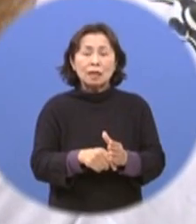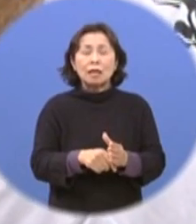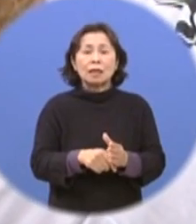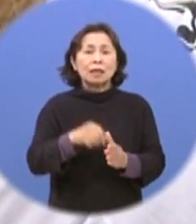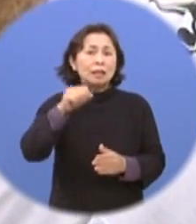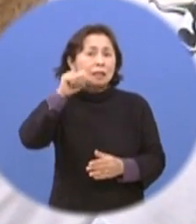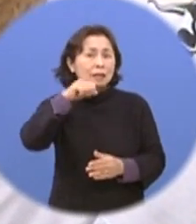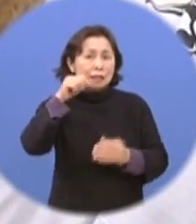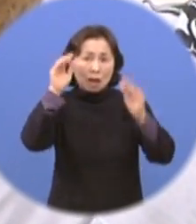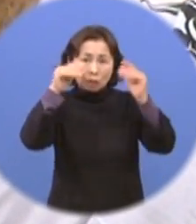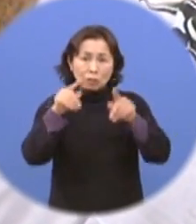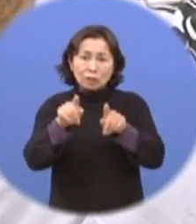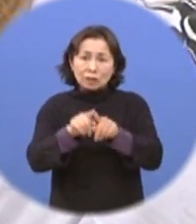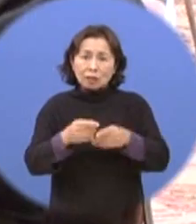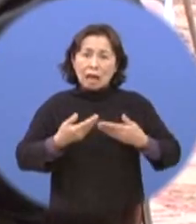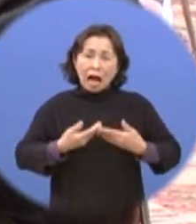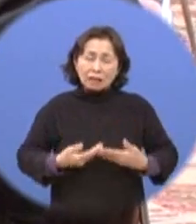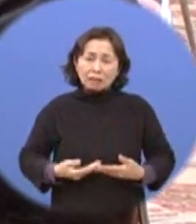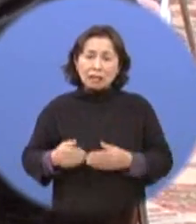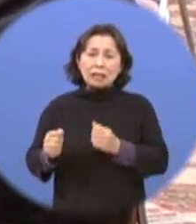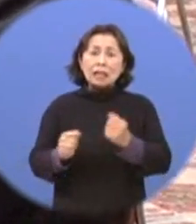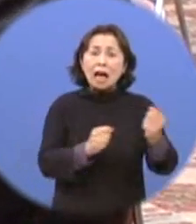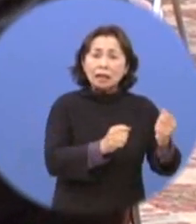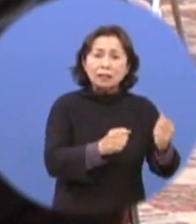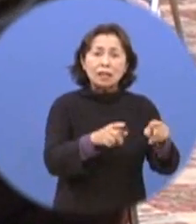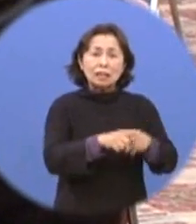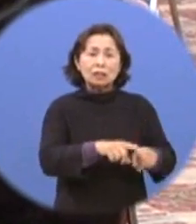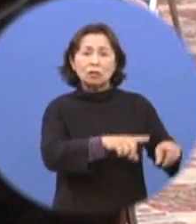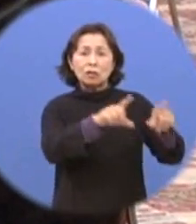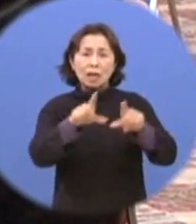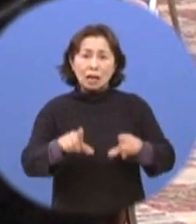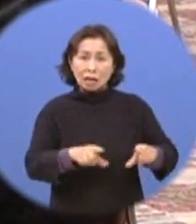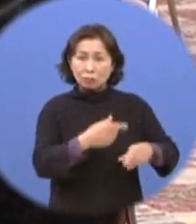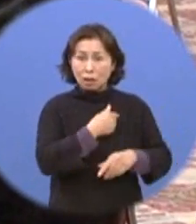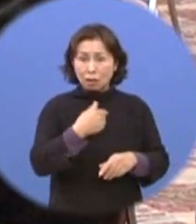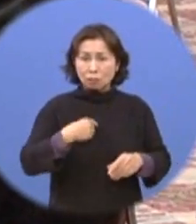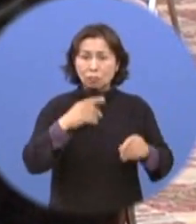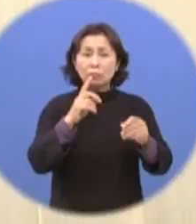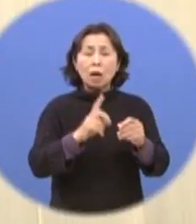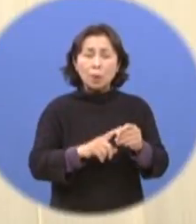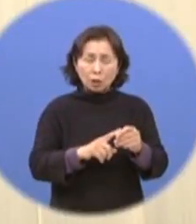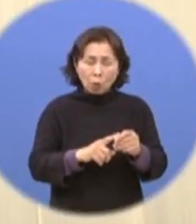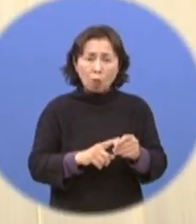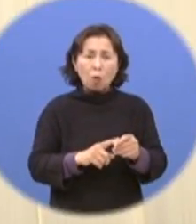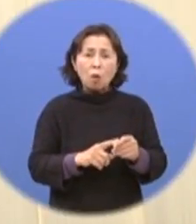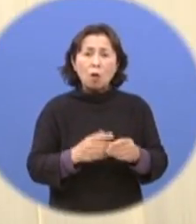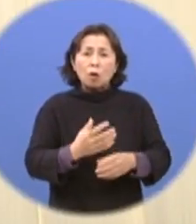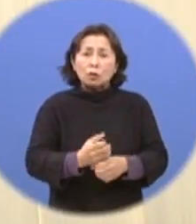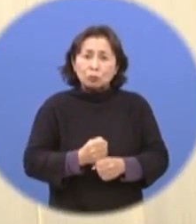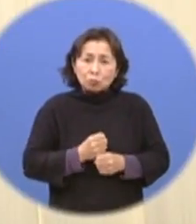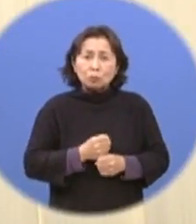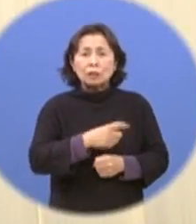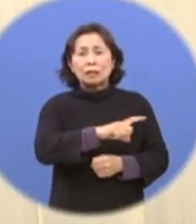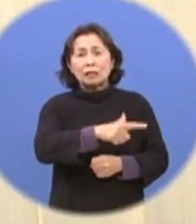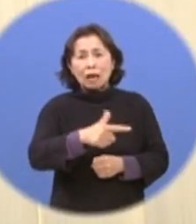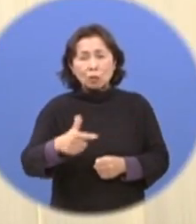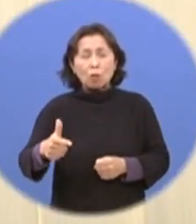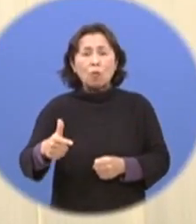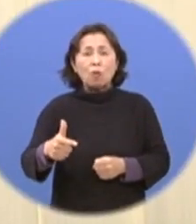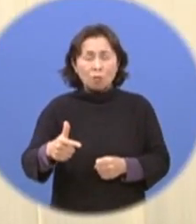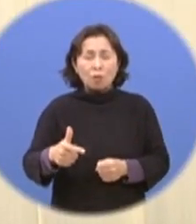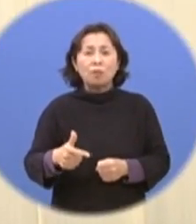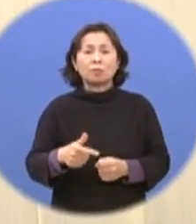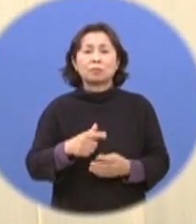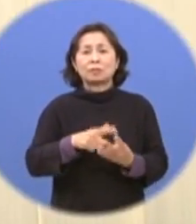避難所で一緒に暮らせるようにするため必要な心構えと備えについていろいろな先生方